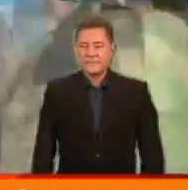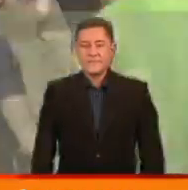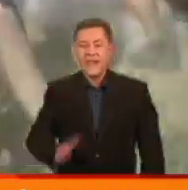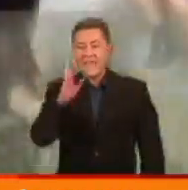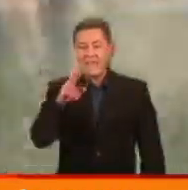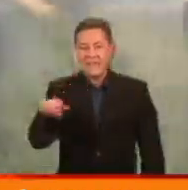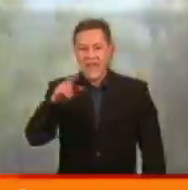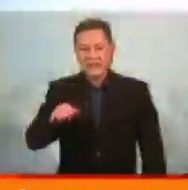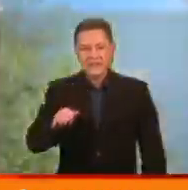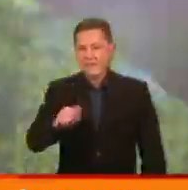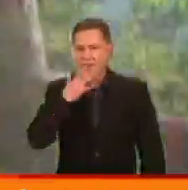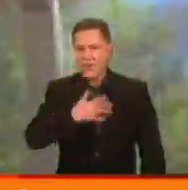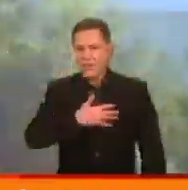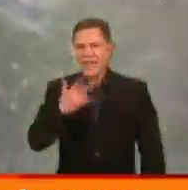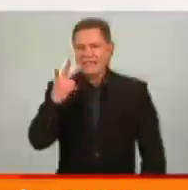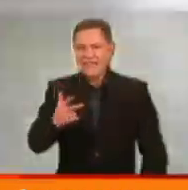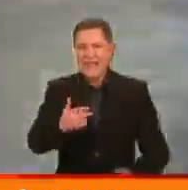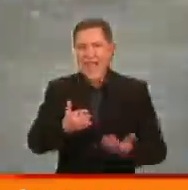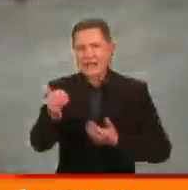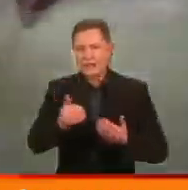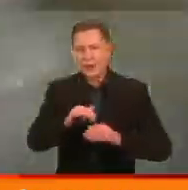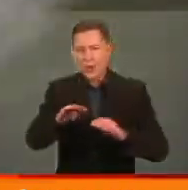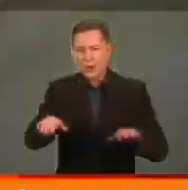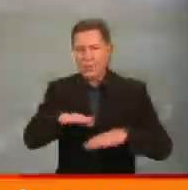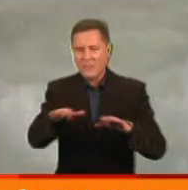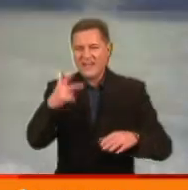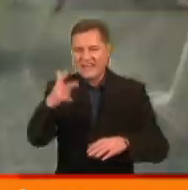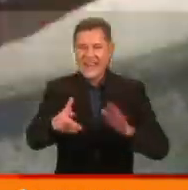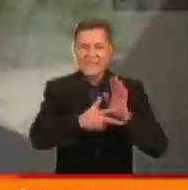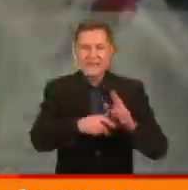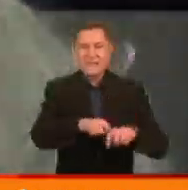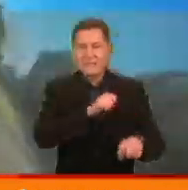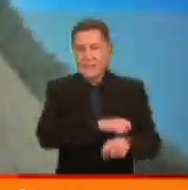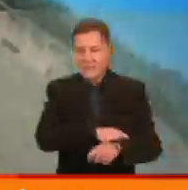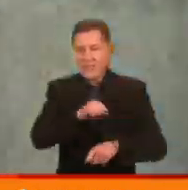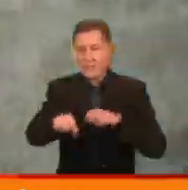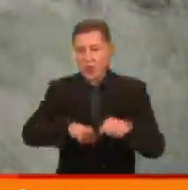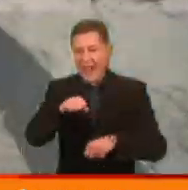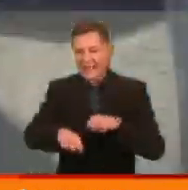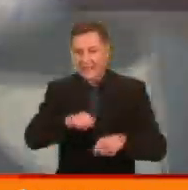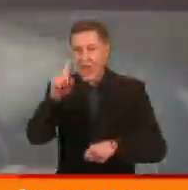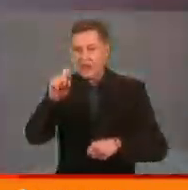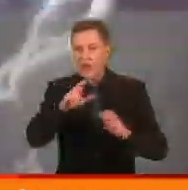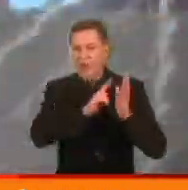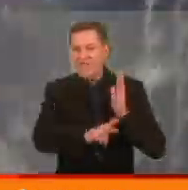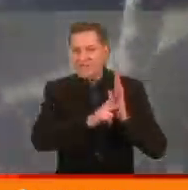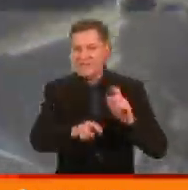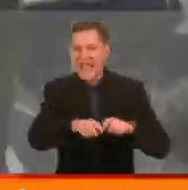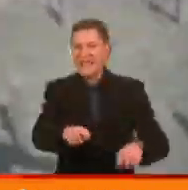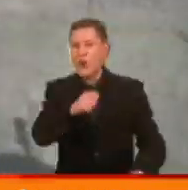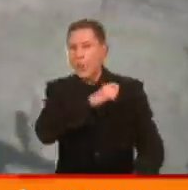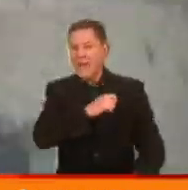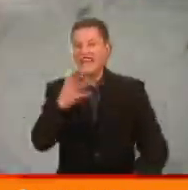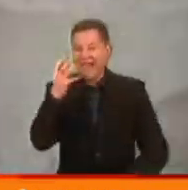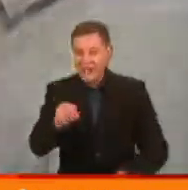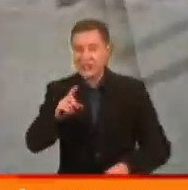Влад – палкий прихильник триатлону. Він може пропливти 3,8 кілометри, проїхати на велосипеді 180 кілометрів, а тоді